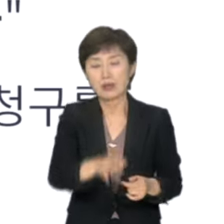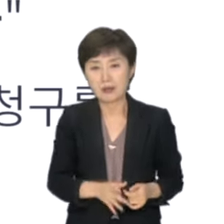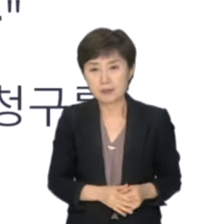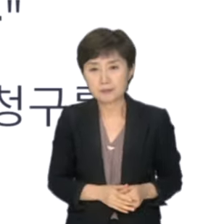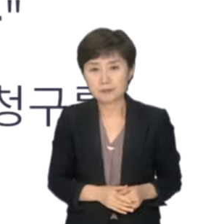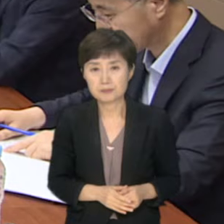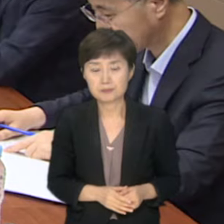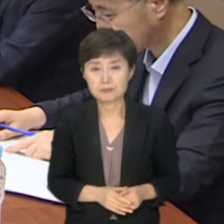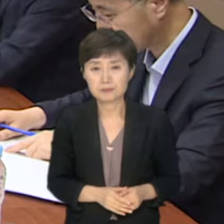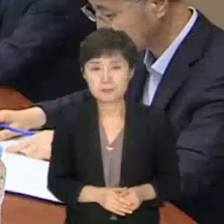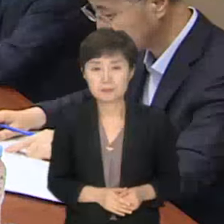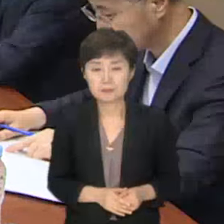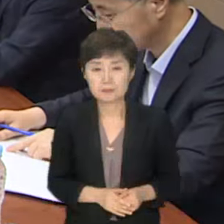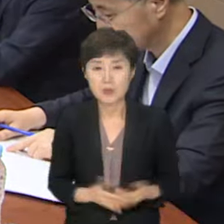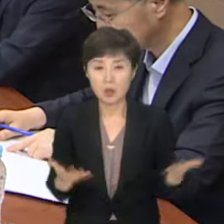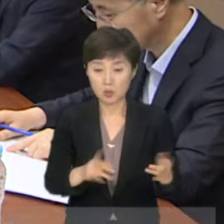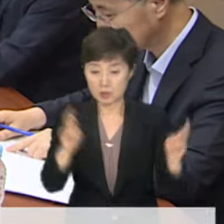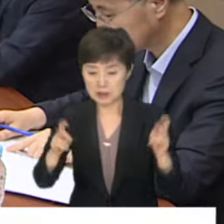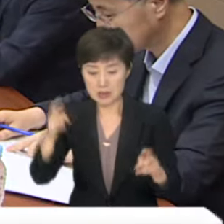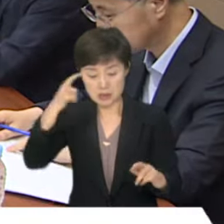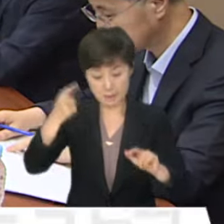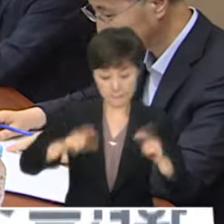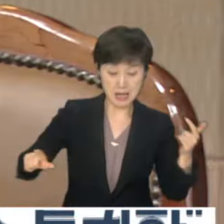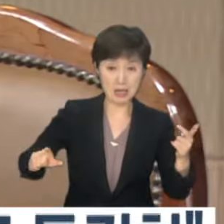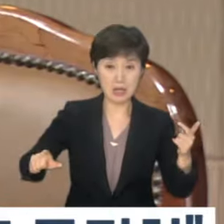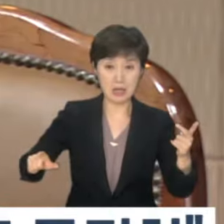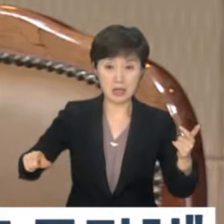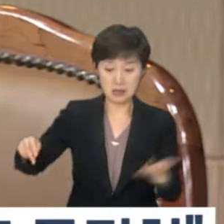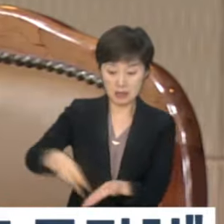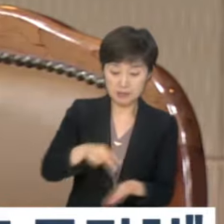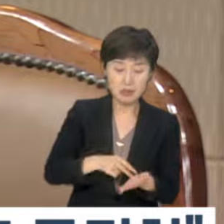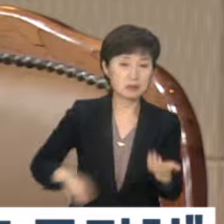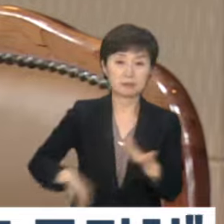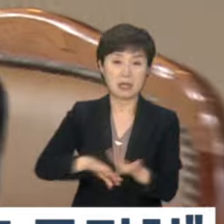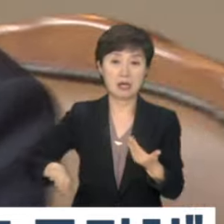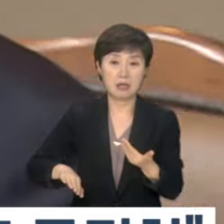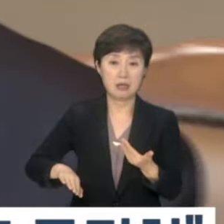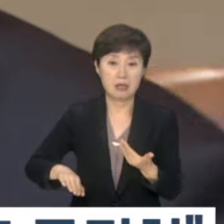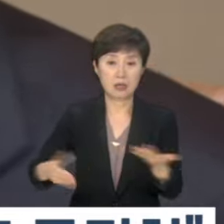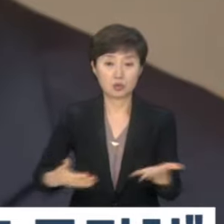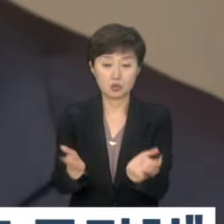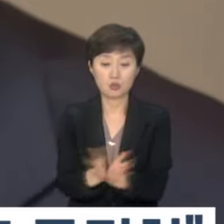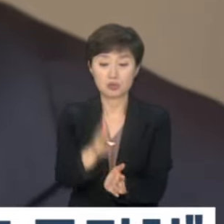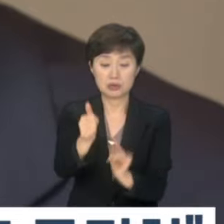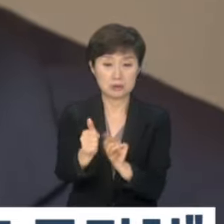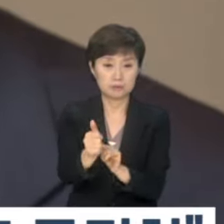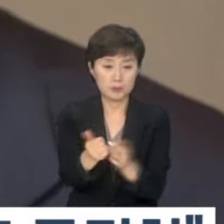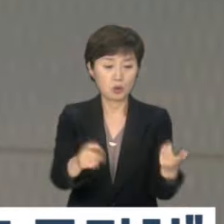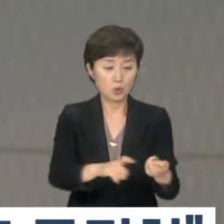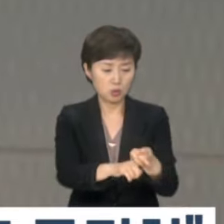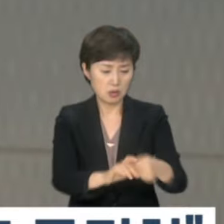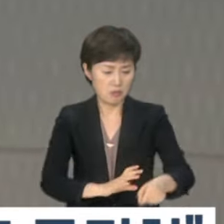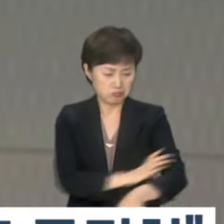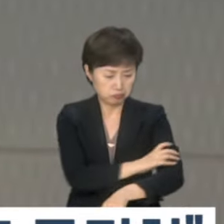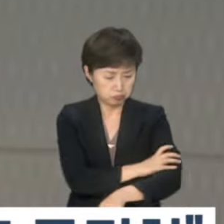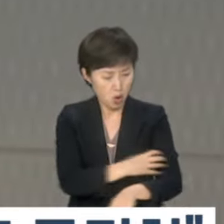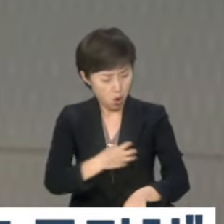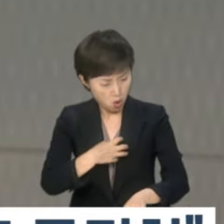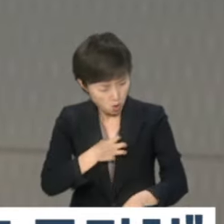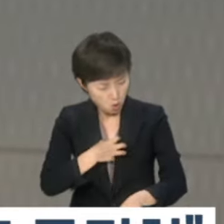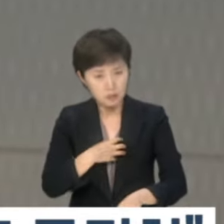덧붙였습니다. 노사 입장차가 큰 상황에서 이정식 고용노동부 장관은 노동조합을 특권화한다며